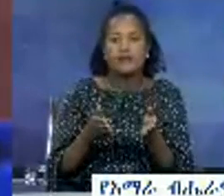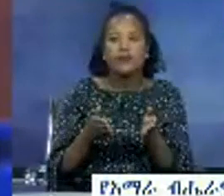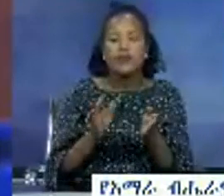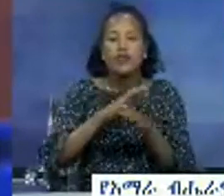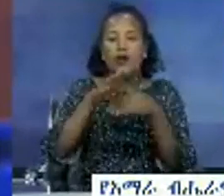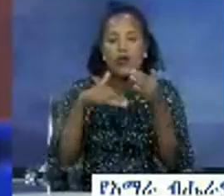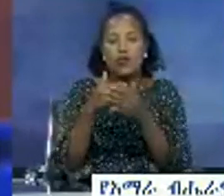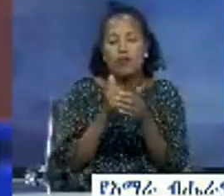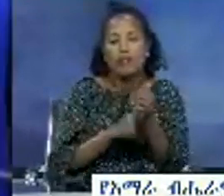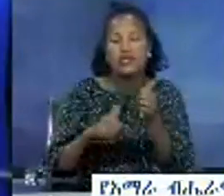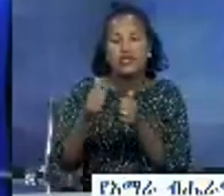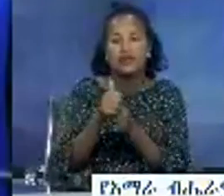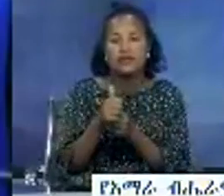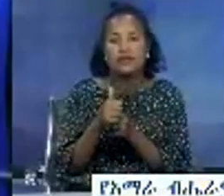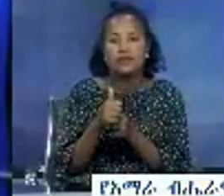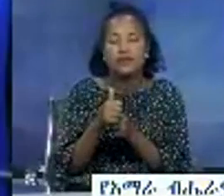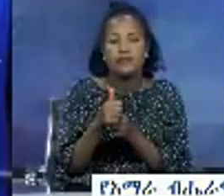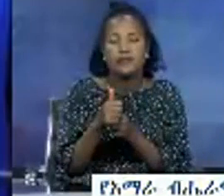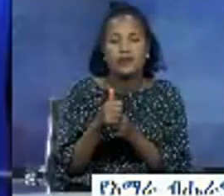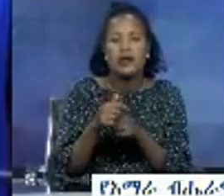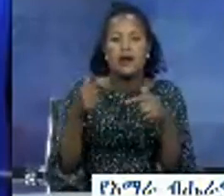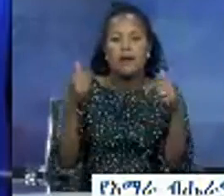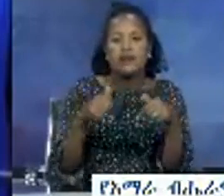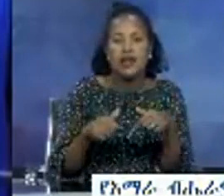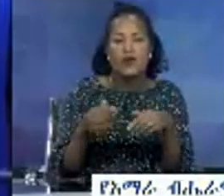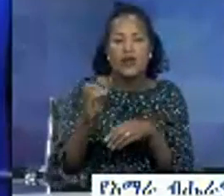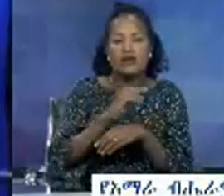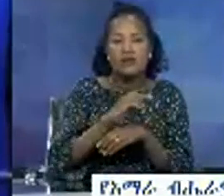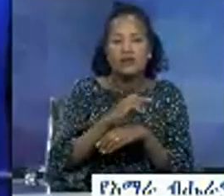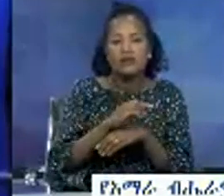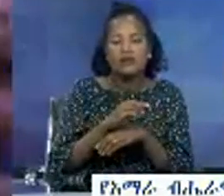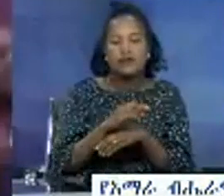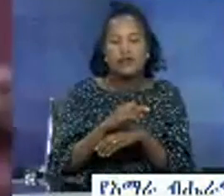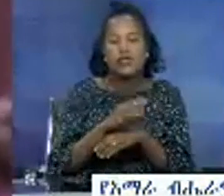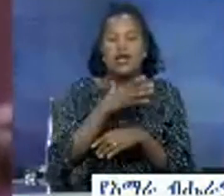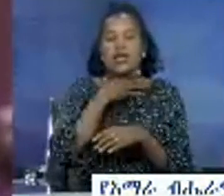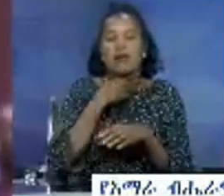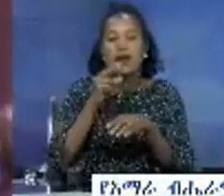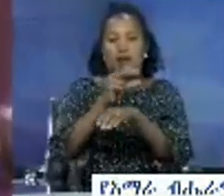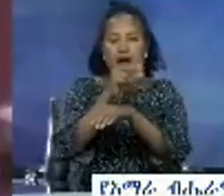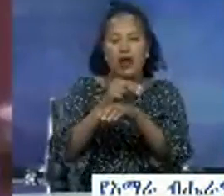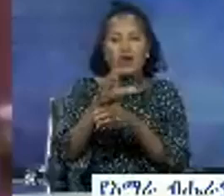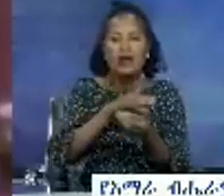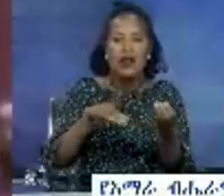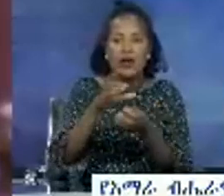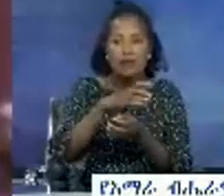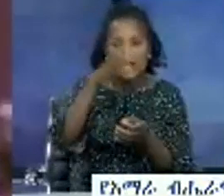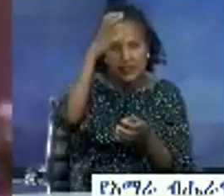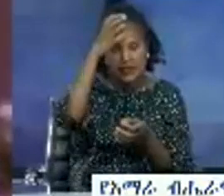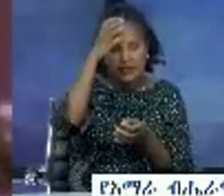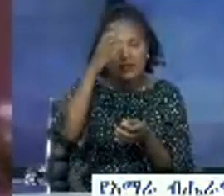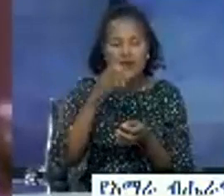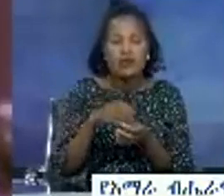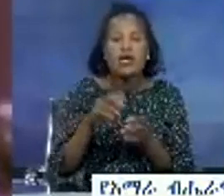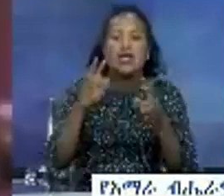ከሁሉም በማስቀደም በዛሬው ዕለት የአማራ ብሔራዊ ክልላዊ መንግስት